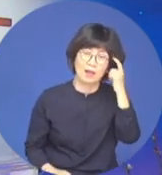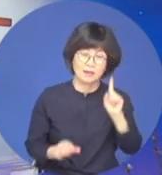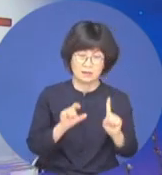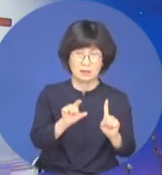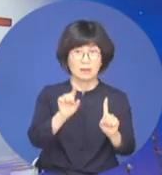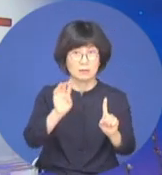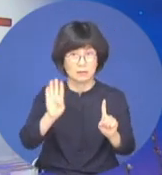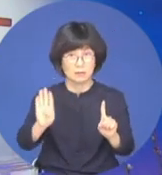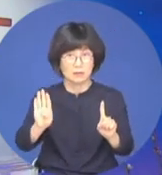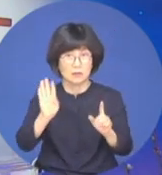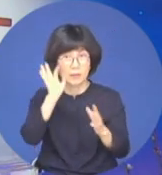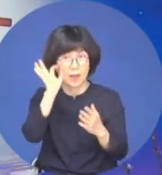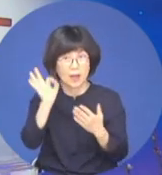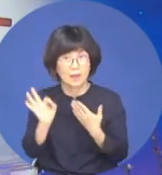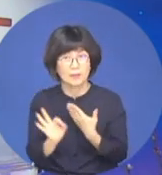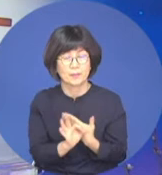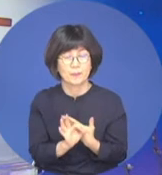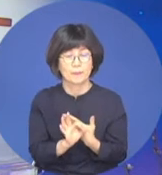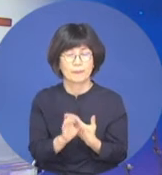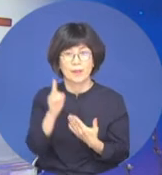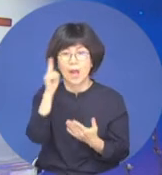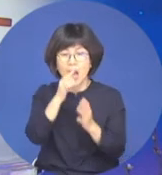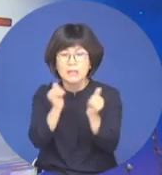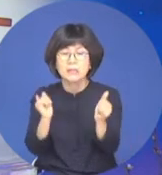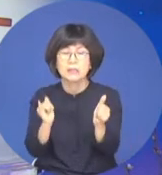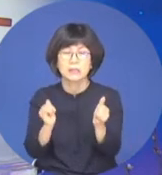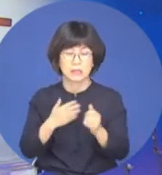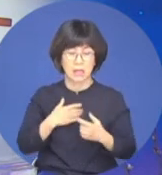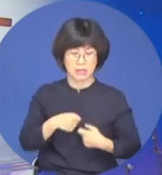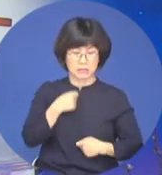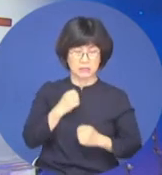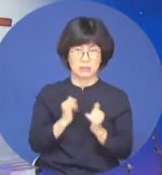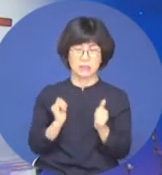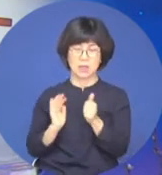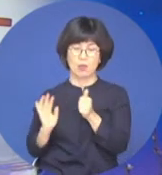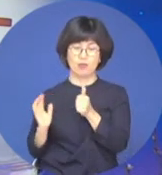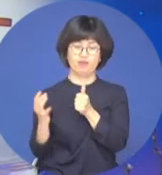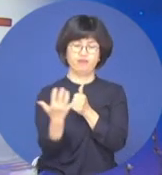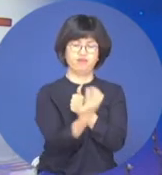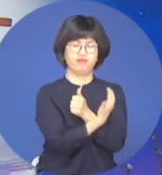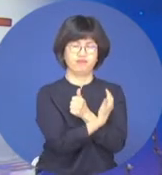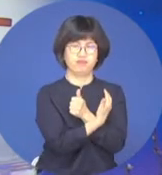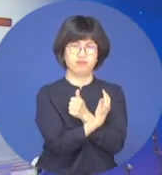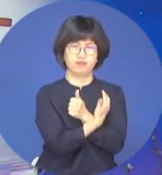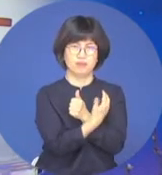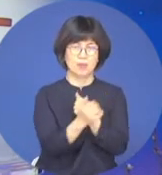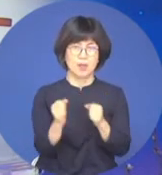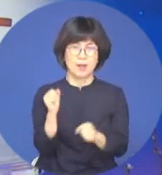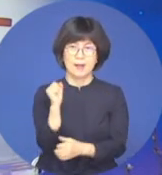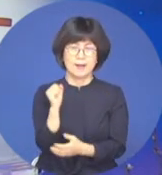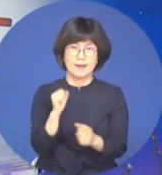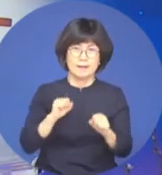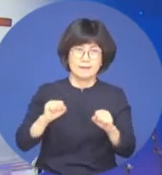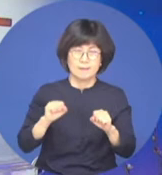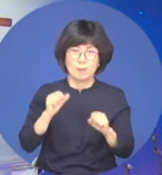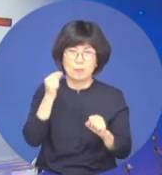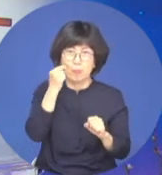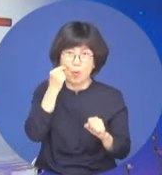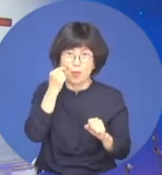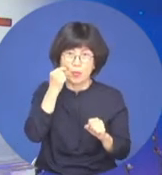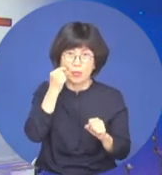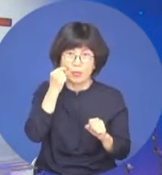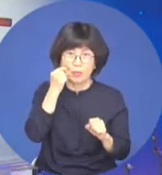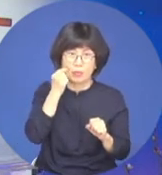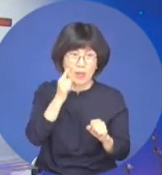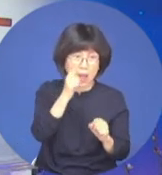악인이 의인을 에워싸서 꼼짝 못하게 만들어놨습니다. 이렇게 고백하고 있잖아요. 악인이 의인을 포로로